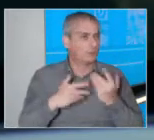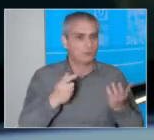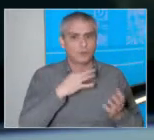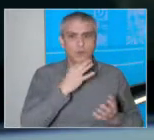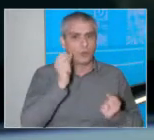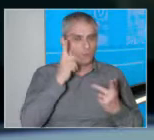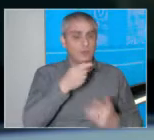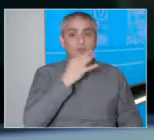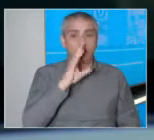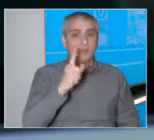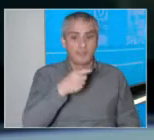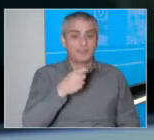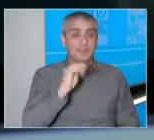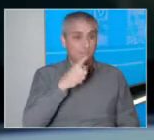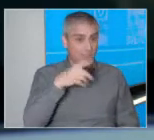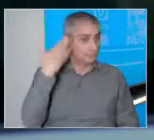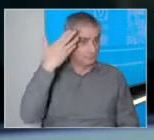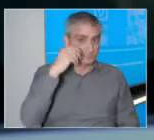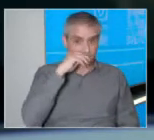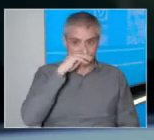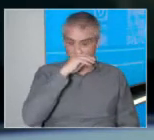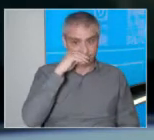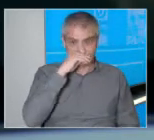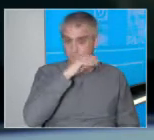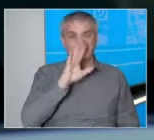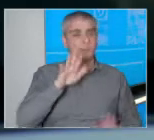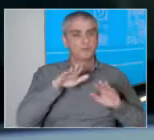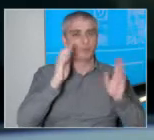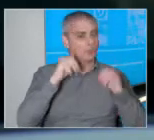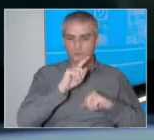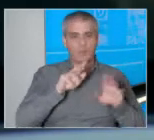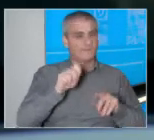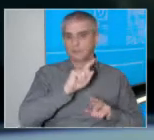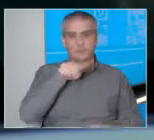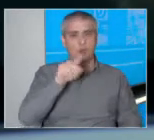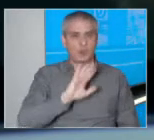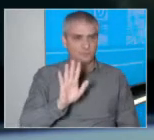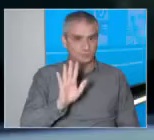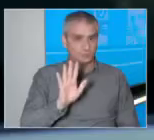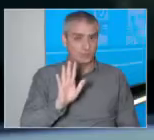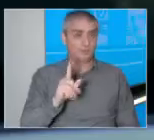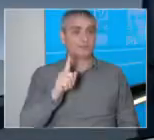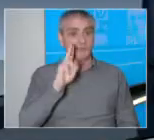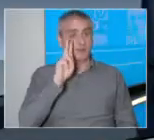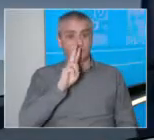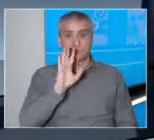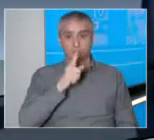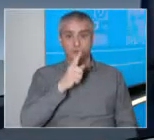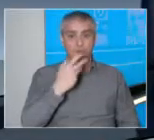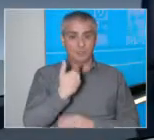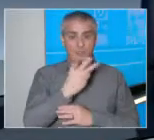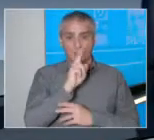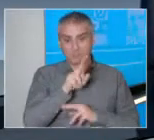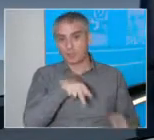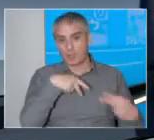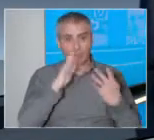שואל, האם אתם, בהנחה שהממשלה לא תיפול והכנסת לא תפוזר... רק שנייה. ואילת שקד, האם יש לה פתח? האם יש